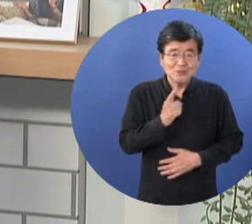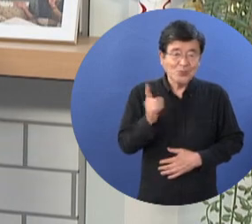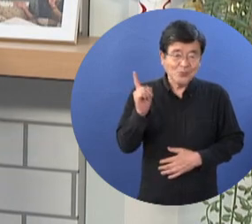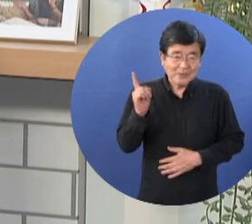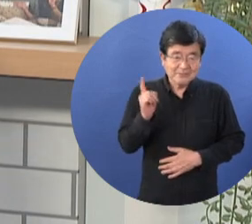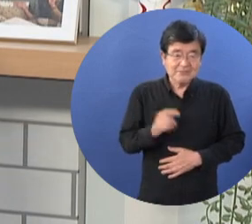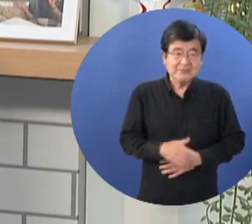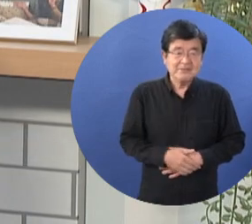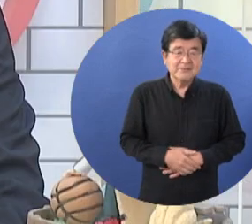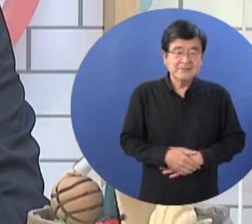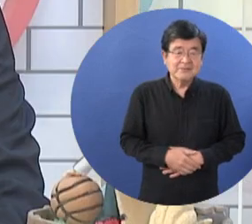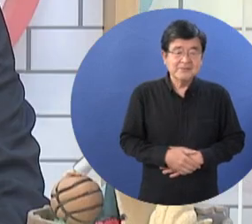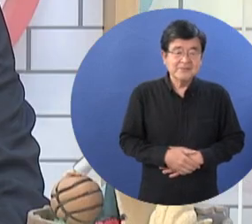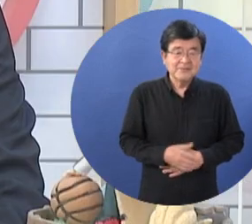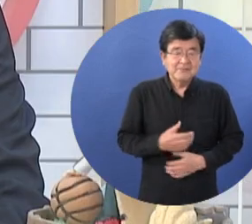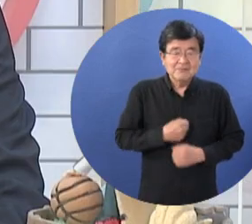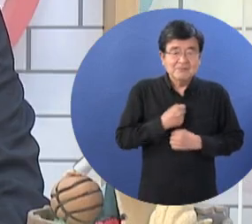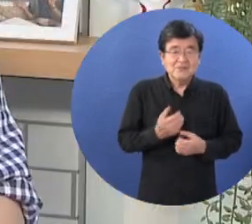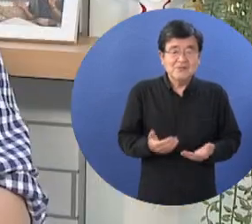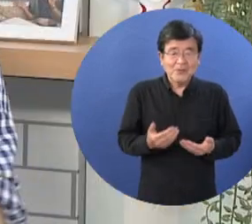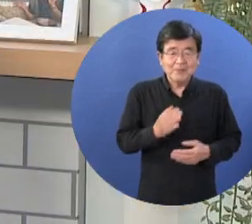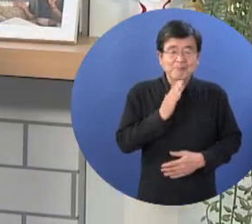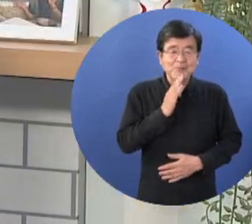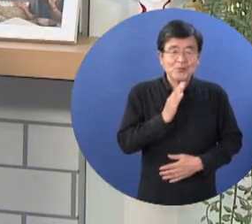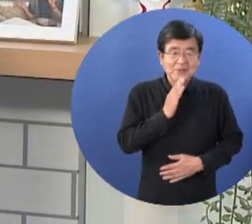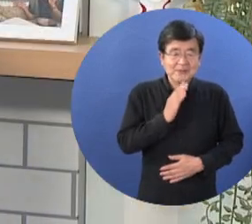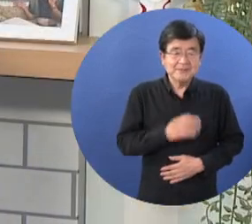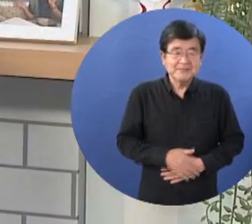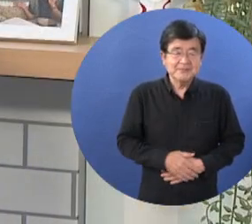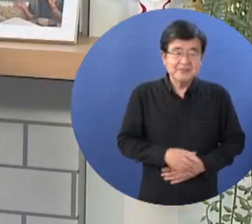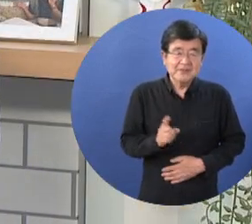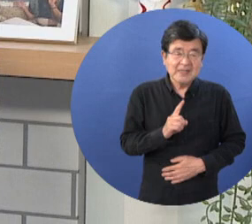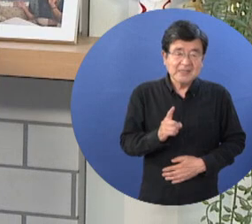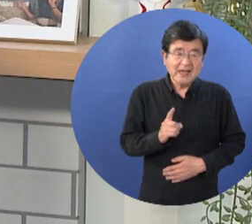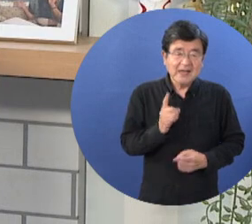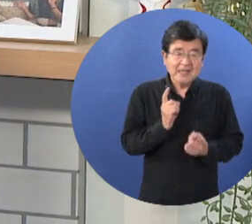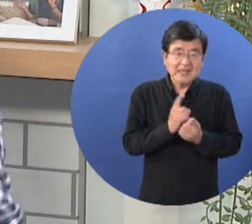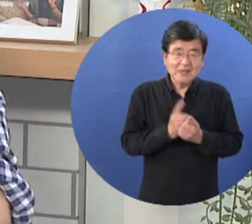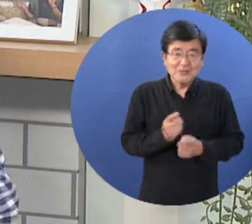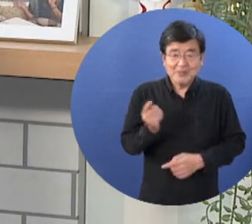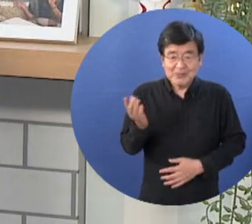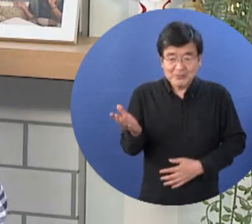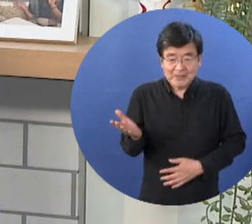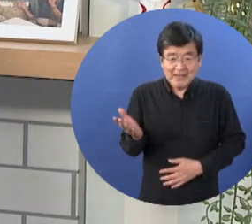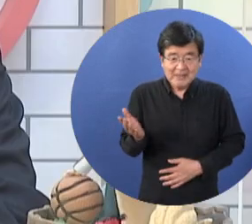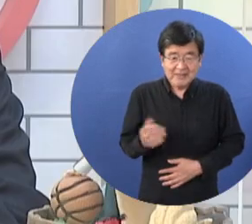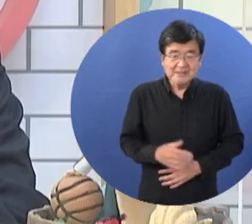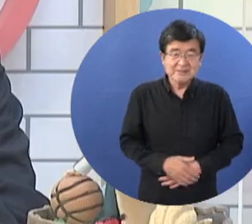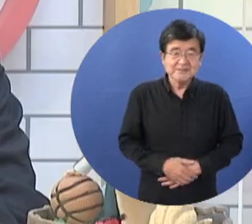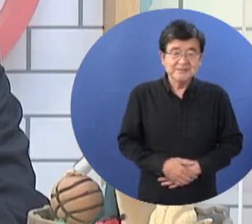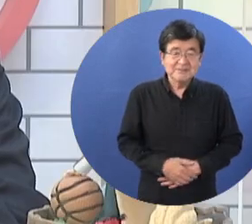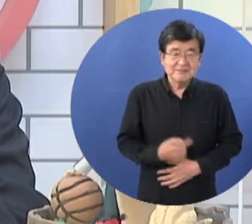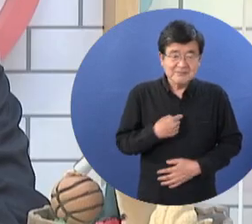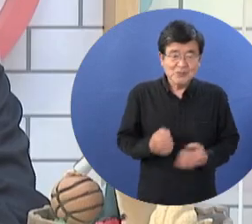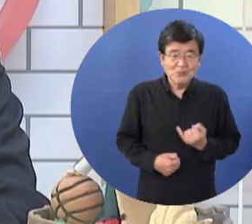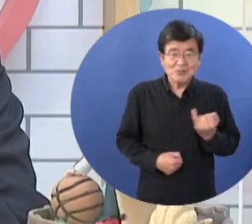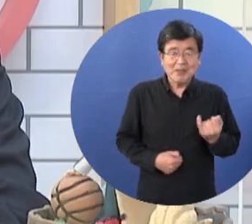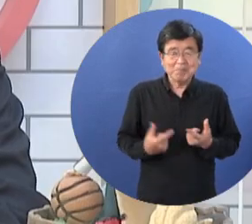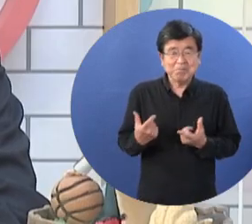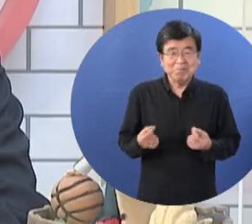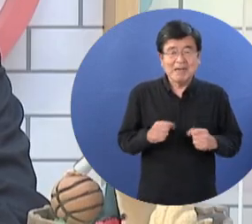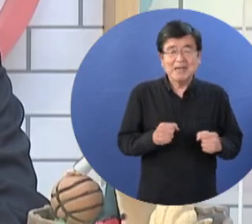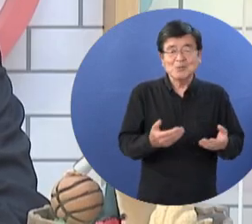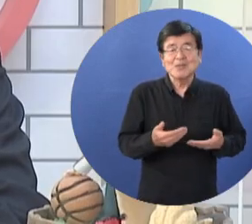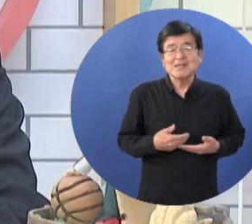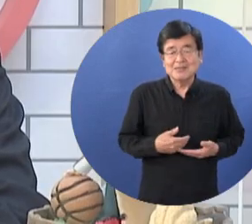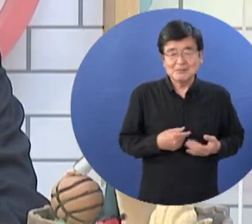うんうんうんうん、気をつけなきゃですよ ね、 ね、 本当にね。 どうですか、田村家では何か対策をしていたりはしますか。 まあ、やっぱ奥さんが